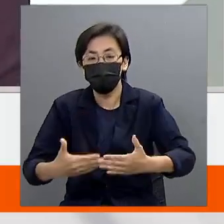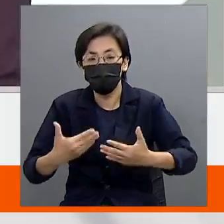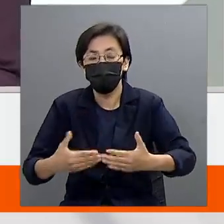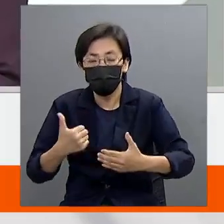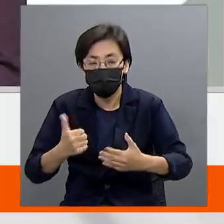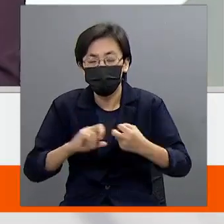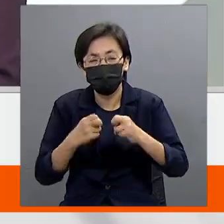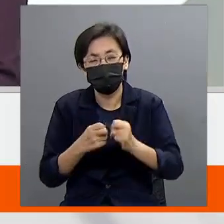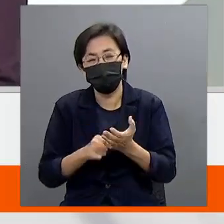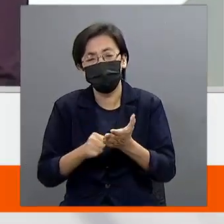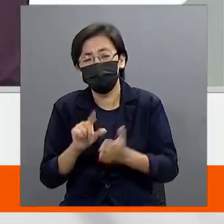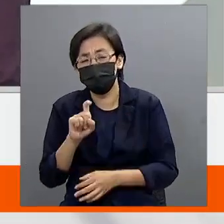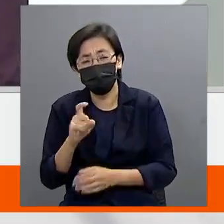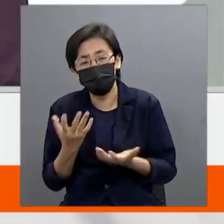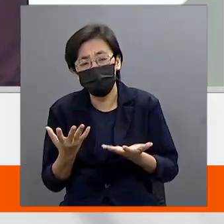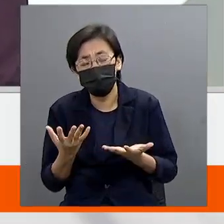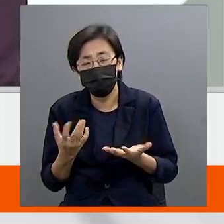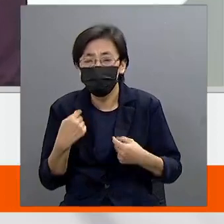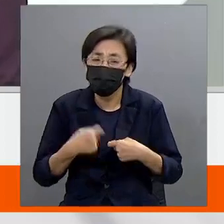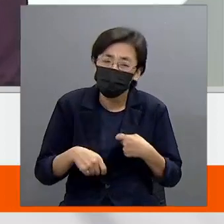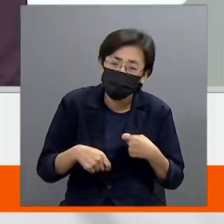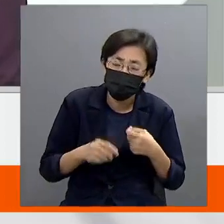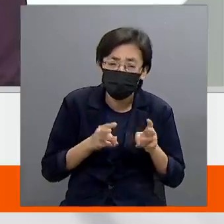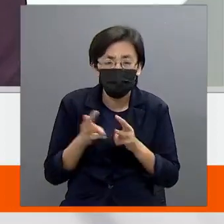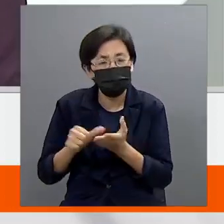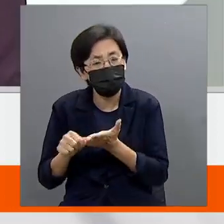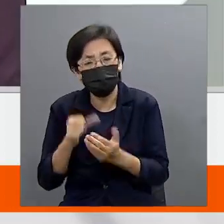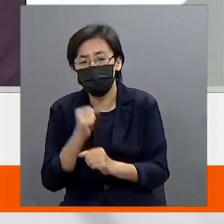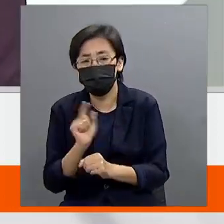หรือเปล่าคะหรือทางออกมันควรจะเป็นยังไงดีคะ